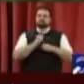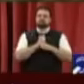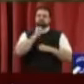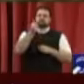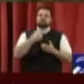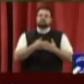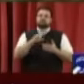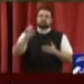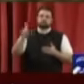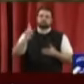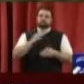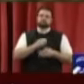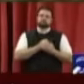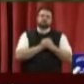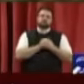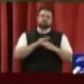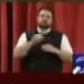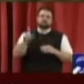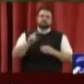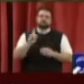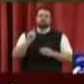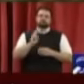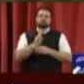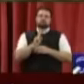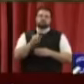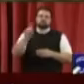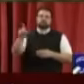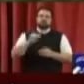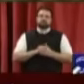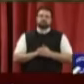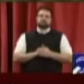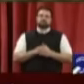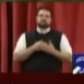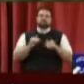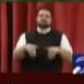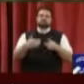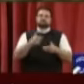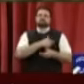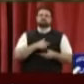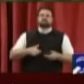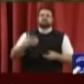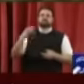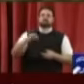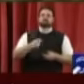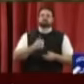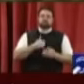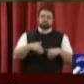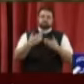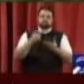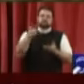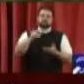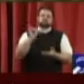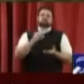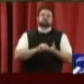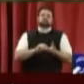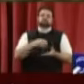nu s-a iubit pe el. Nu a avut grijă de el. Da? Și atunci dă vina pe alții că ți-am dat ție. Dar ce nu te-o pute să dai dacă